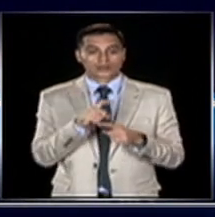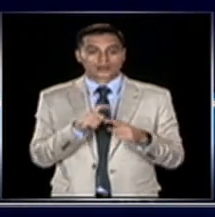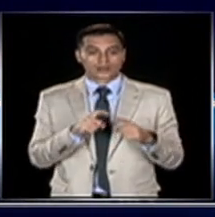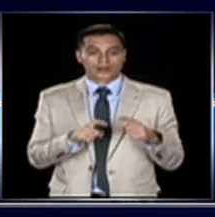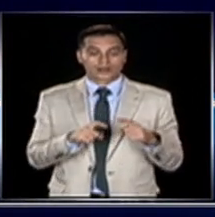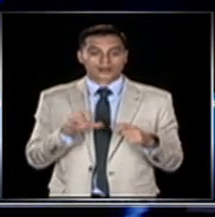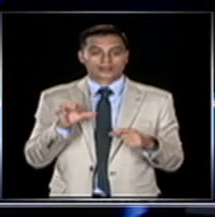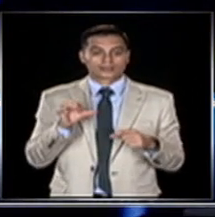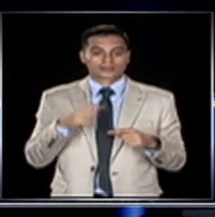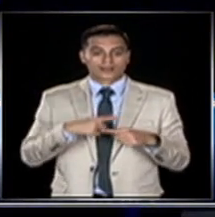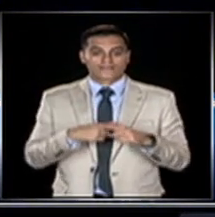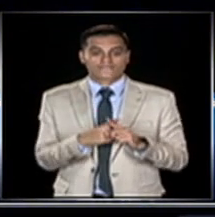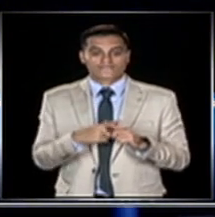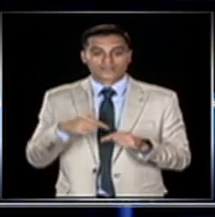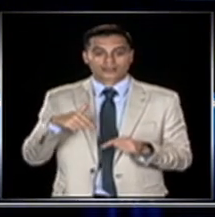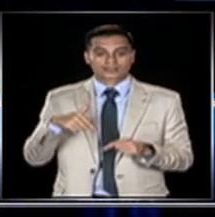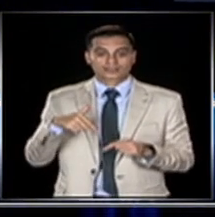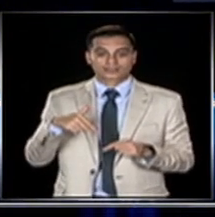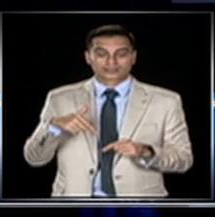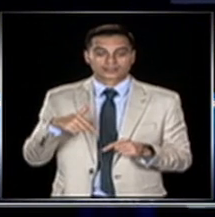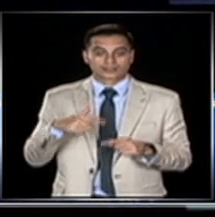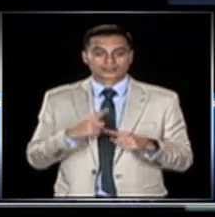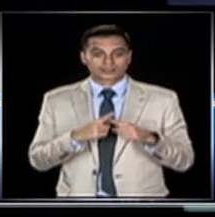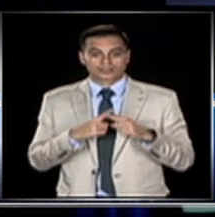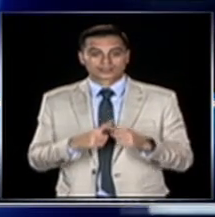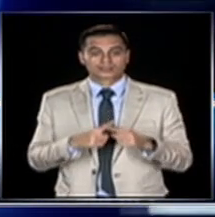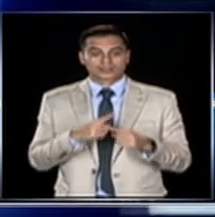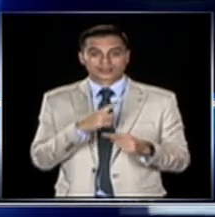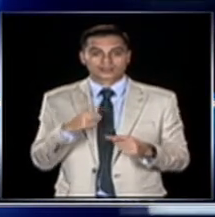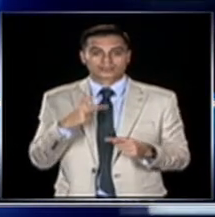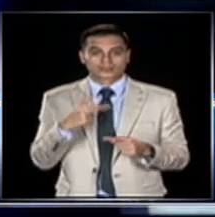810 على 9 في 6